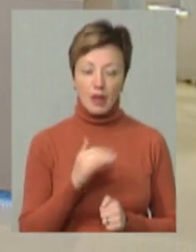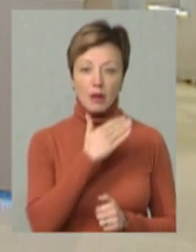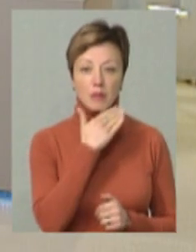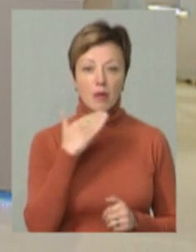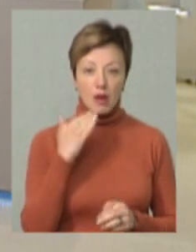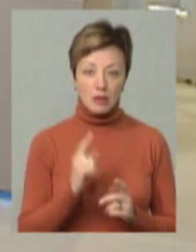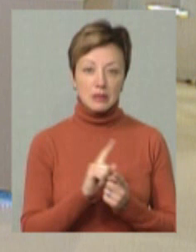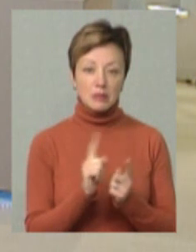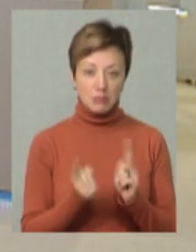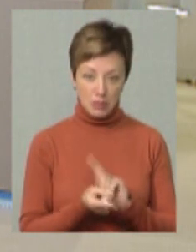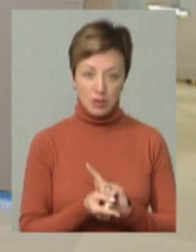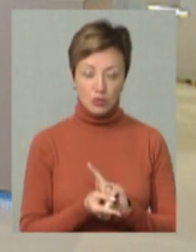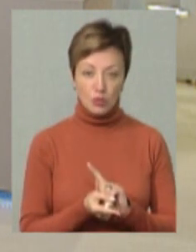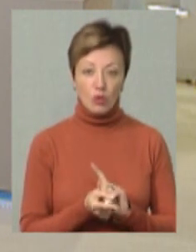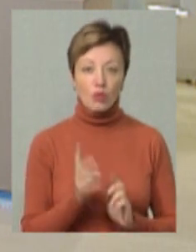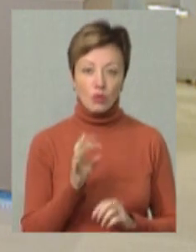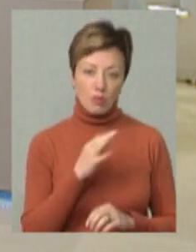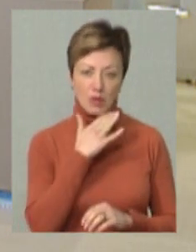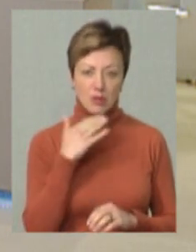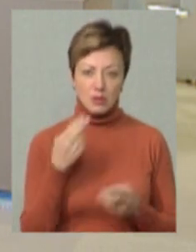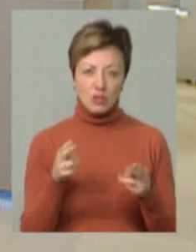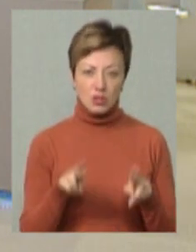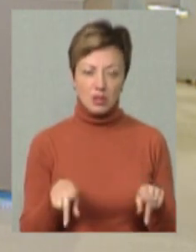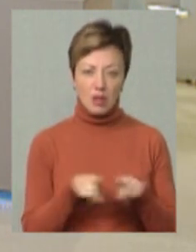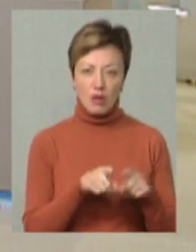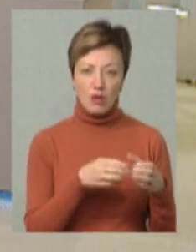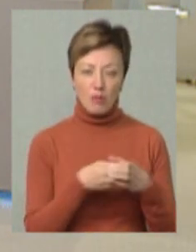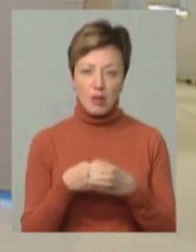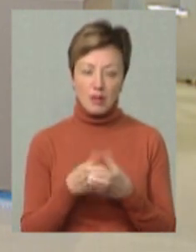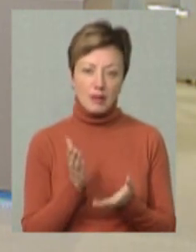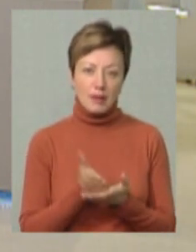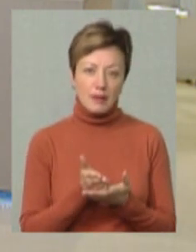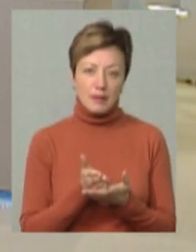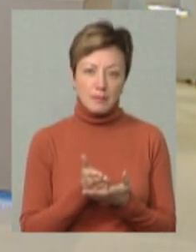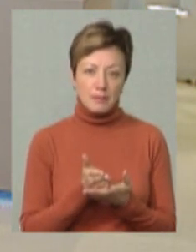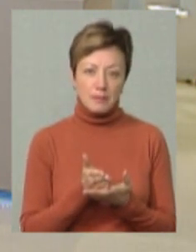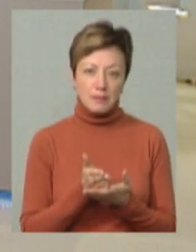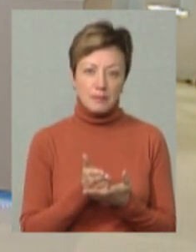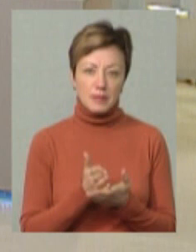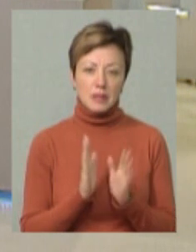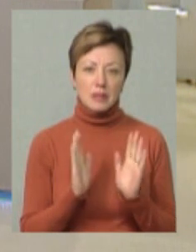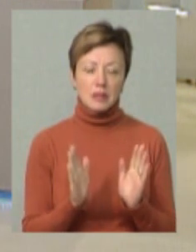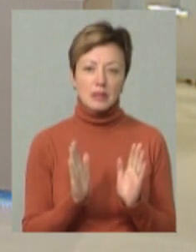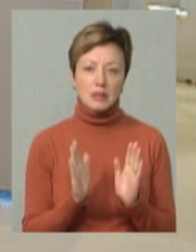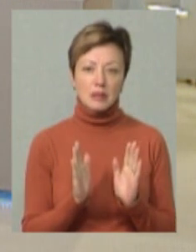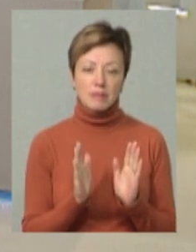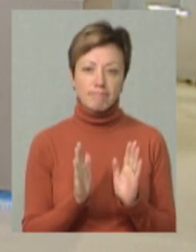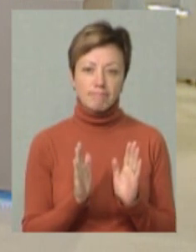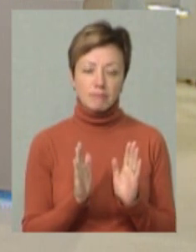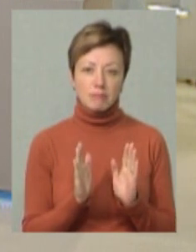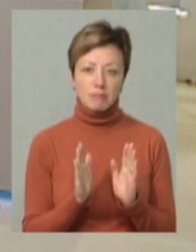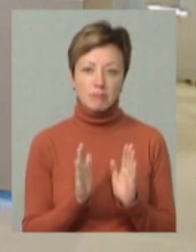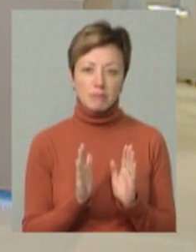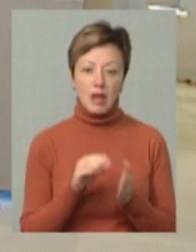багато змінюють, але багато залишаються ще таких громад, які є тільки статистичні, які